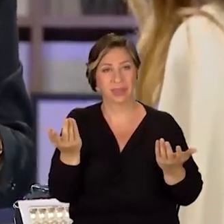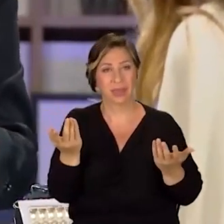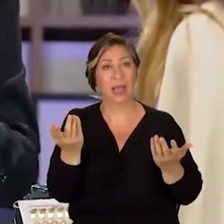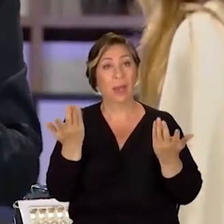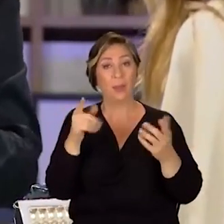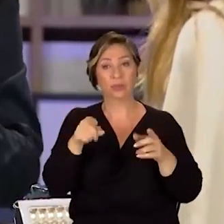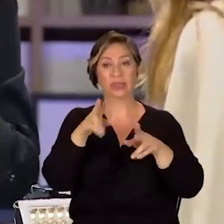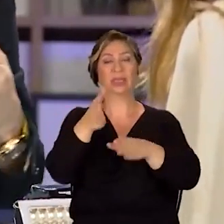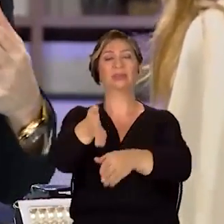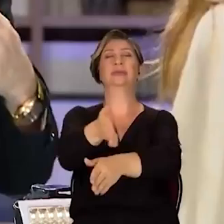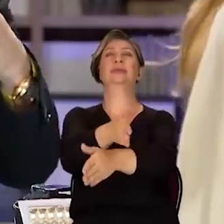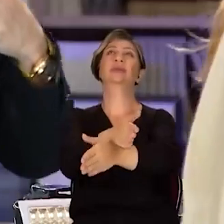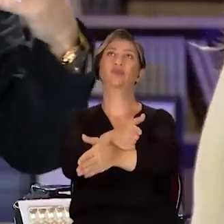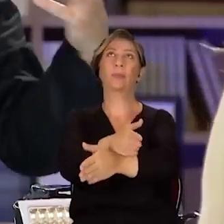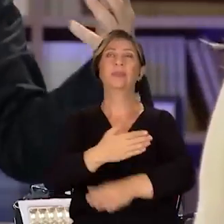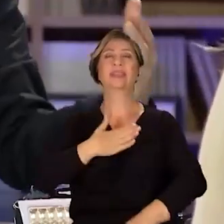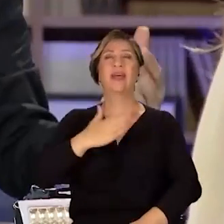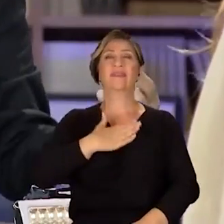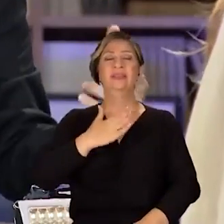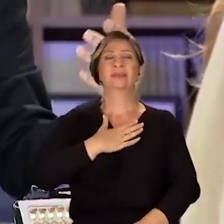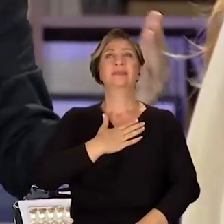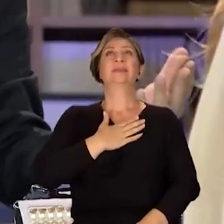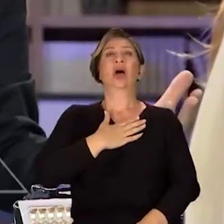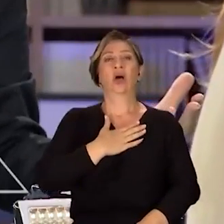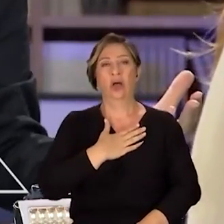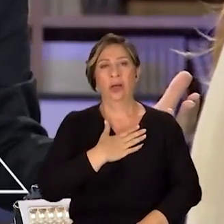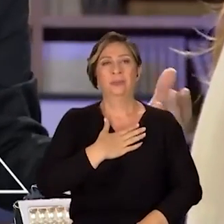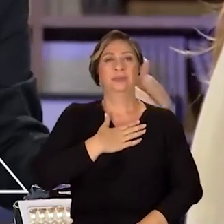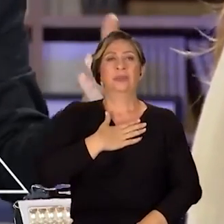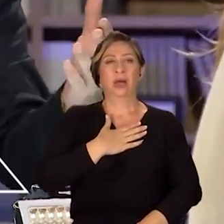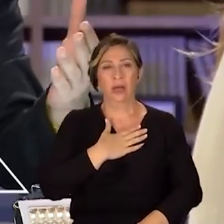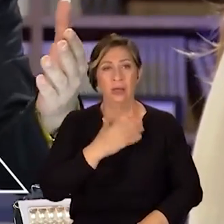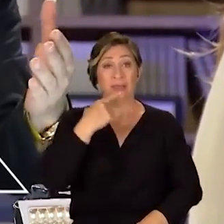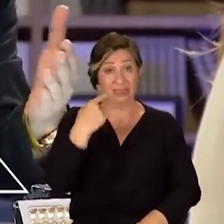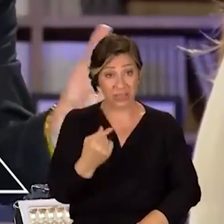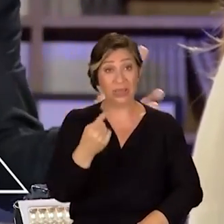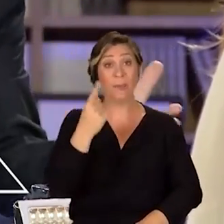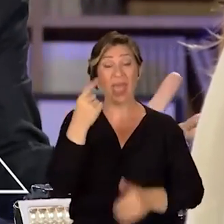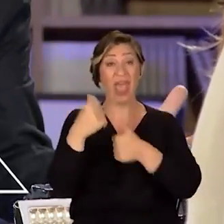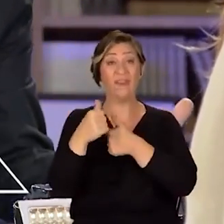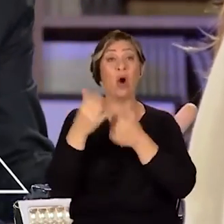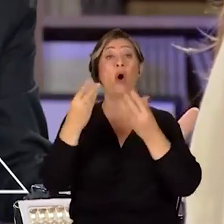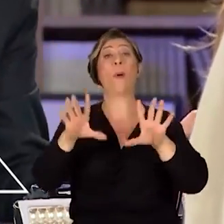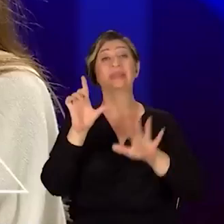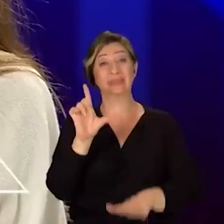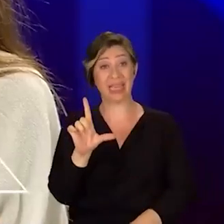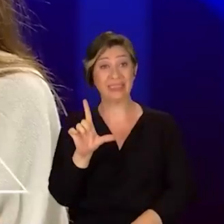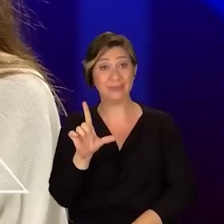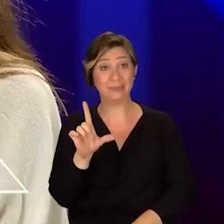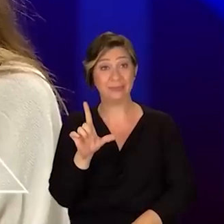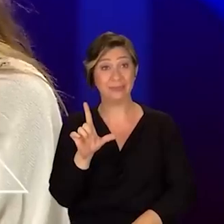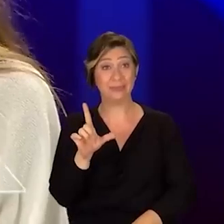bunun için böyle yatağa yatacağım, nefes alışımı düzenleyeceğim filan gibi şeyler olması için bir kere evli olmamanız